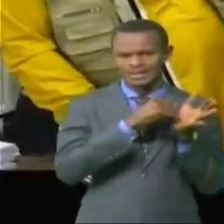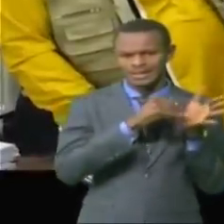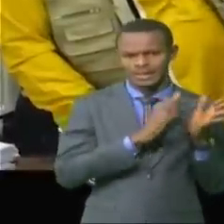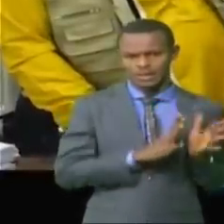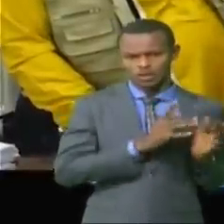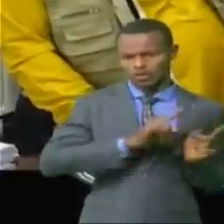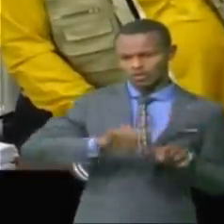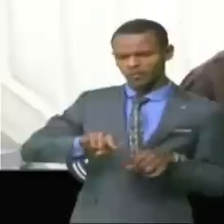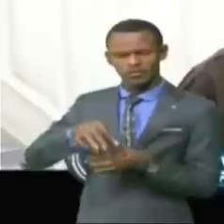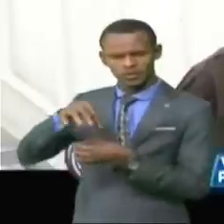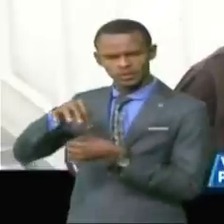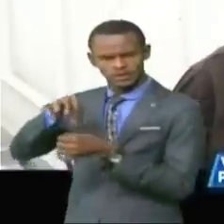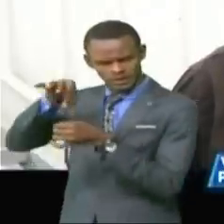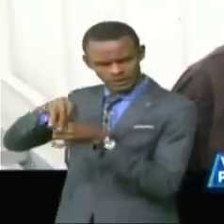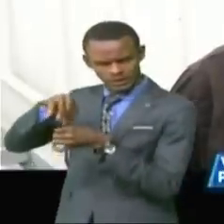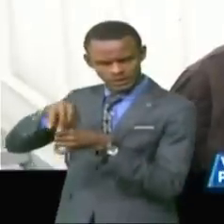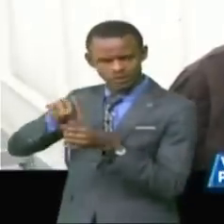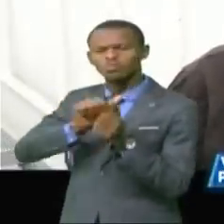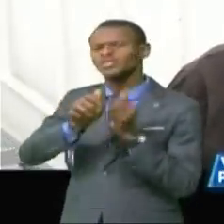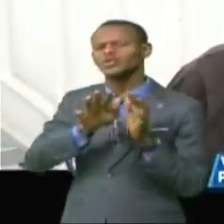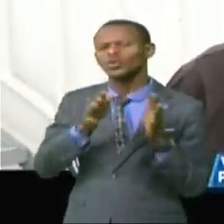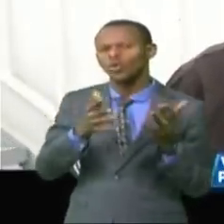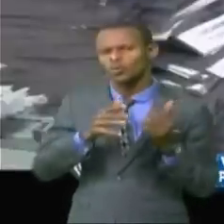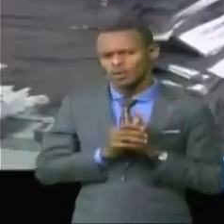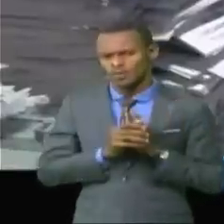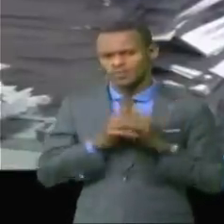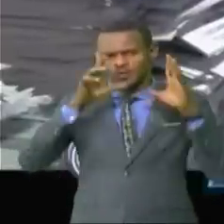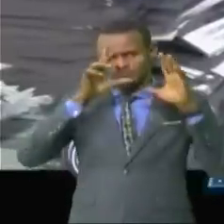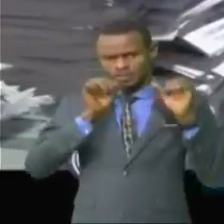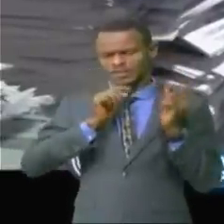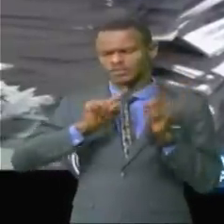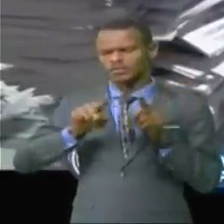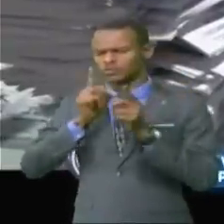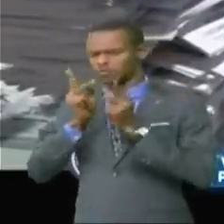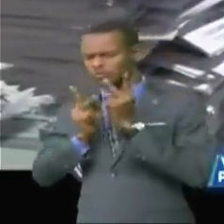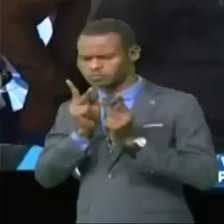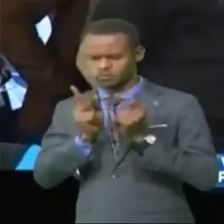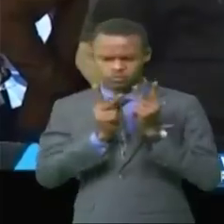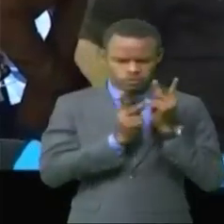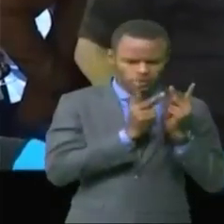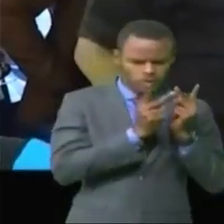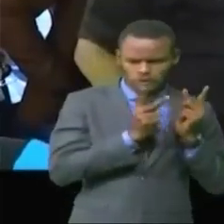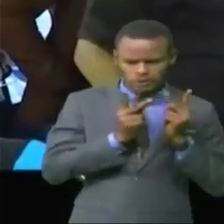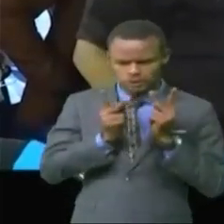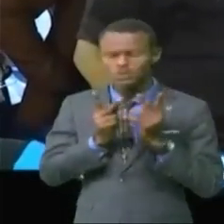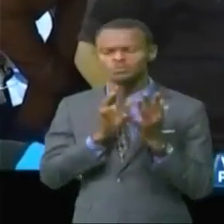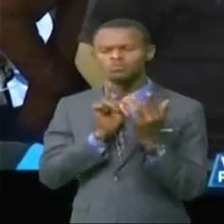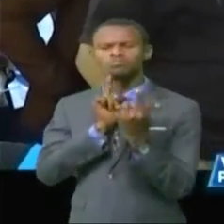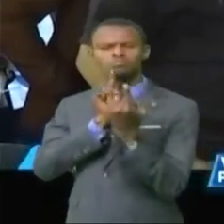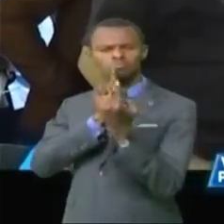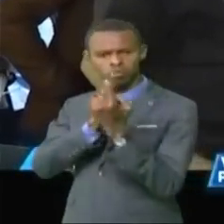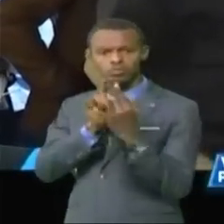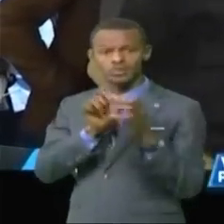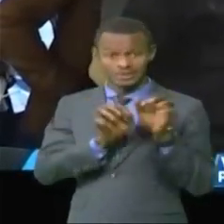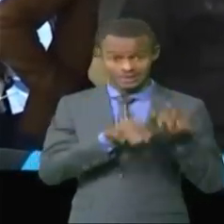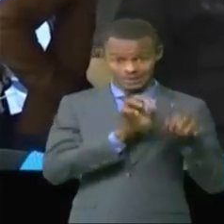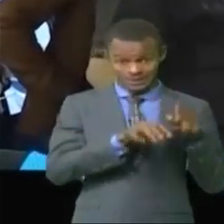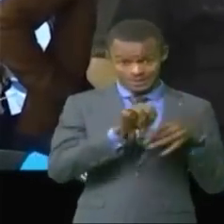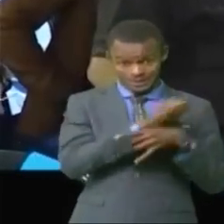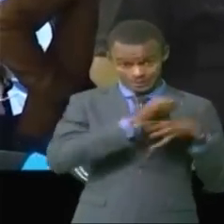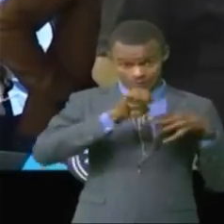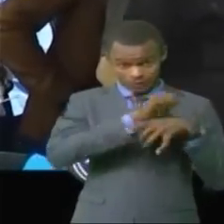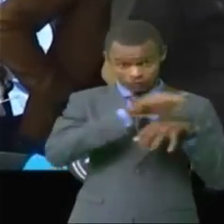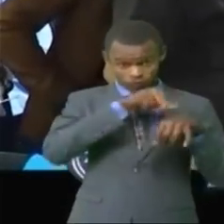générales prévues dès le 20 décembre de cette année. Au cours de cette visite, Denis Kadima Kazadi a obtenu de la part de la secrétaire